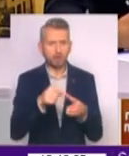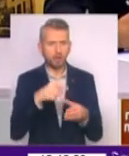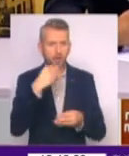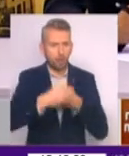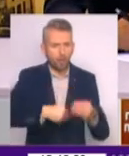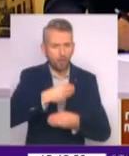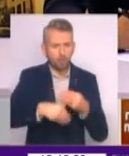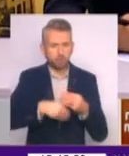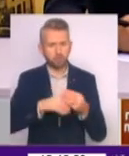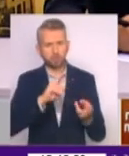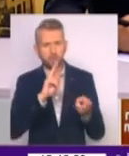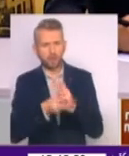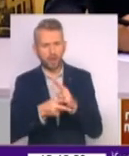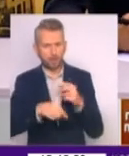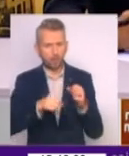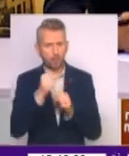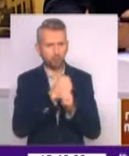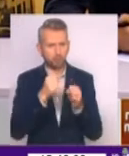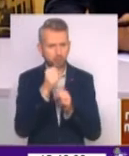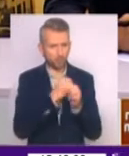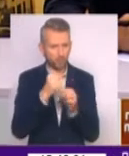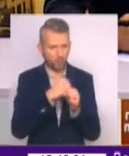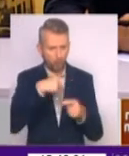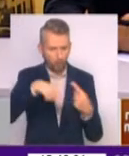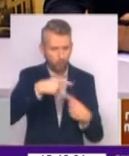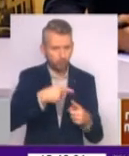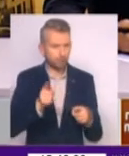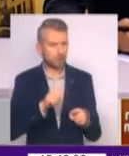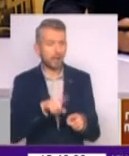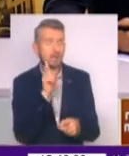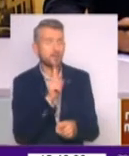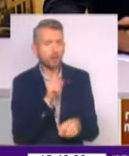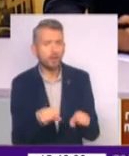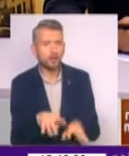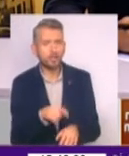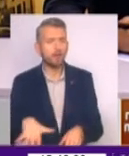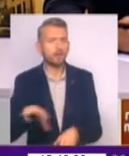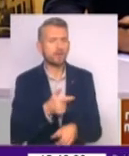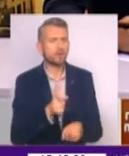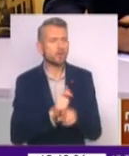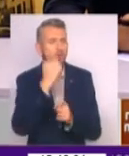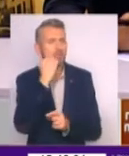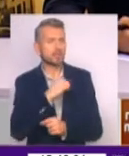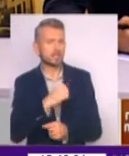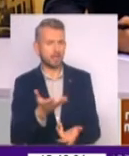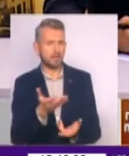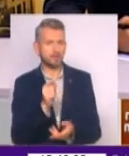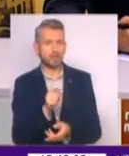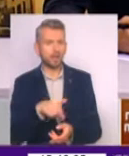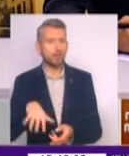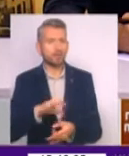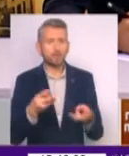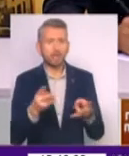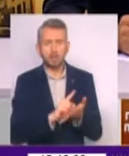двигуна, поміняла і таким чином було поновлено. Але це тимчасове рішення. Угу. Там вся інфраструктура дуже стара і всю терміново